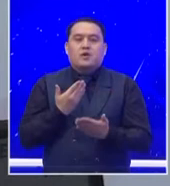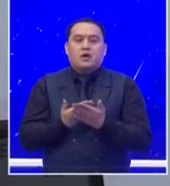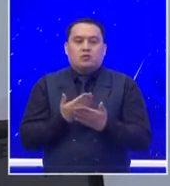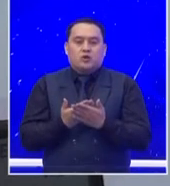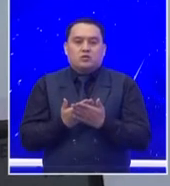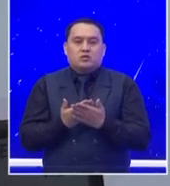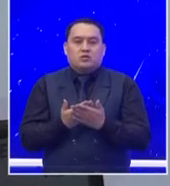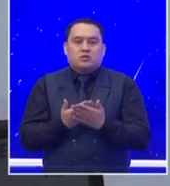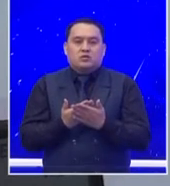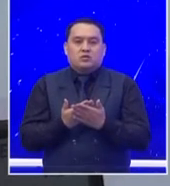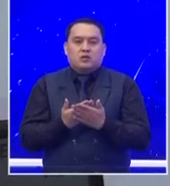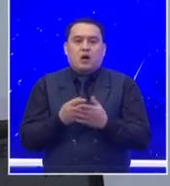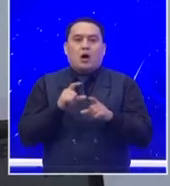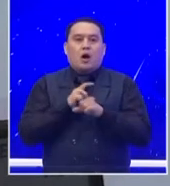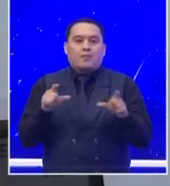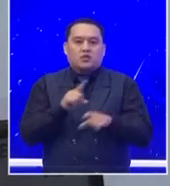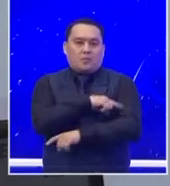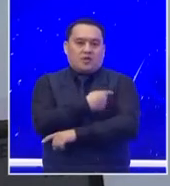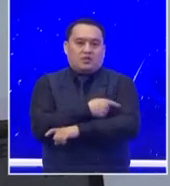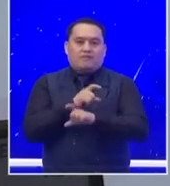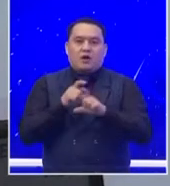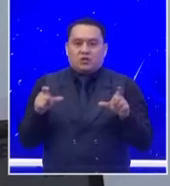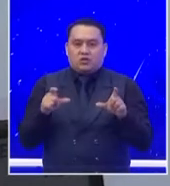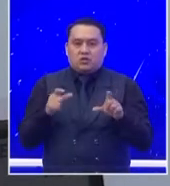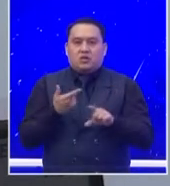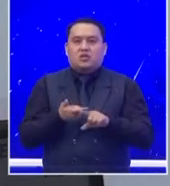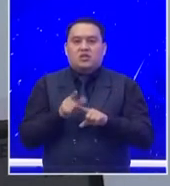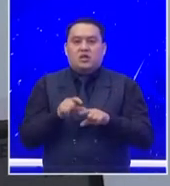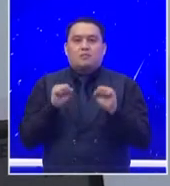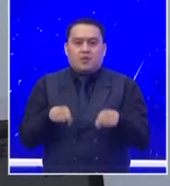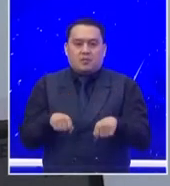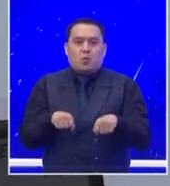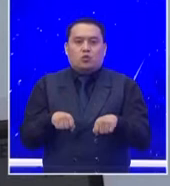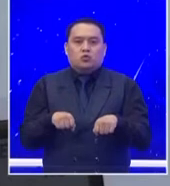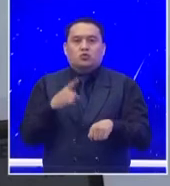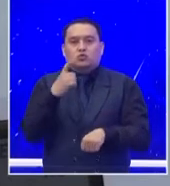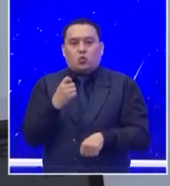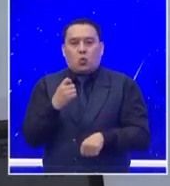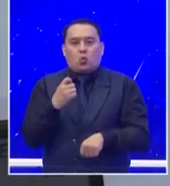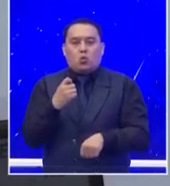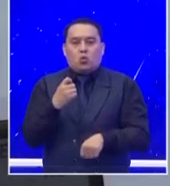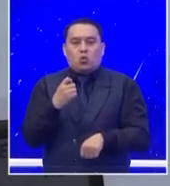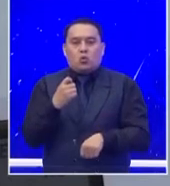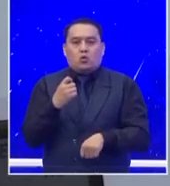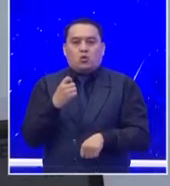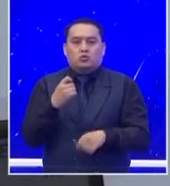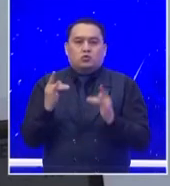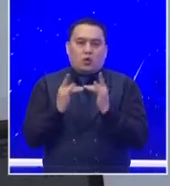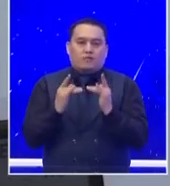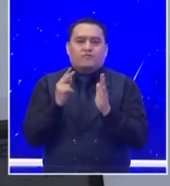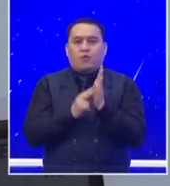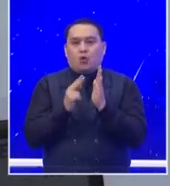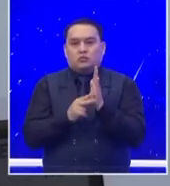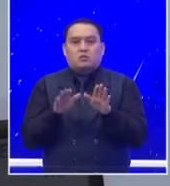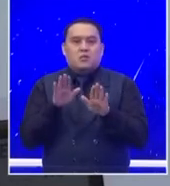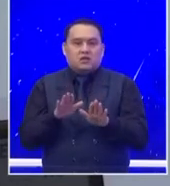имеем объекты медицинской организации, где мы можем развернуть на 100, по 100 коек, по 80